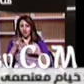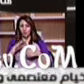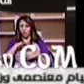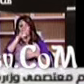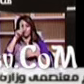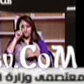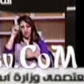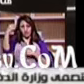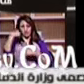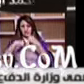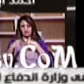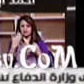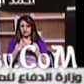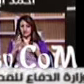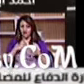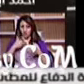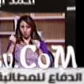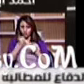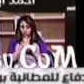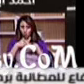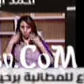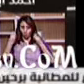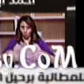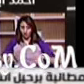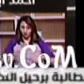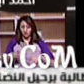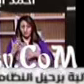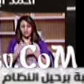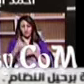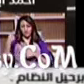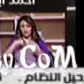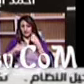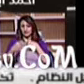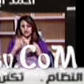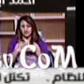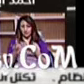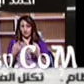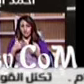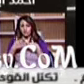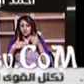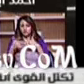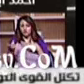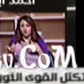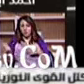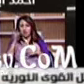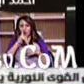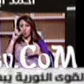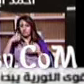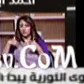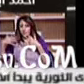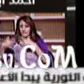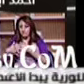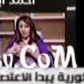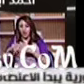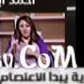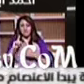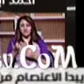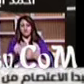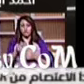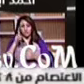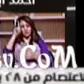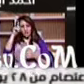راجل طيب وبعيد اربع شهور ولا خمس شهور حتى ما شفتوش ولا ولا اعرف عنه حاجه يعني انتوا ليه عايزين تدخلوا واحد بيشتغل تفتكر طب ايه يعني ايه يا باش مانس